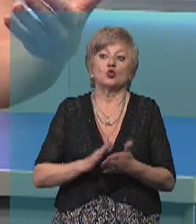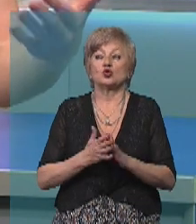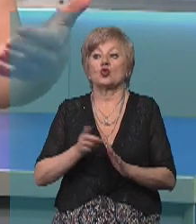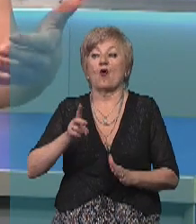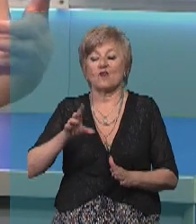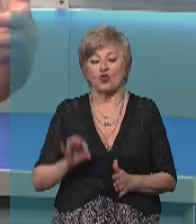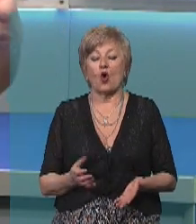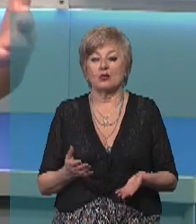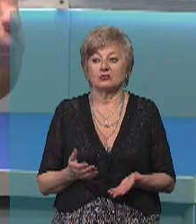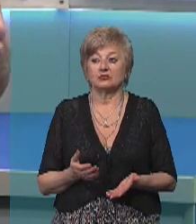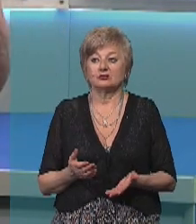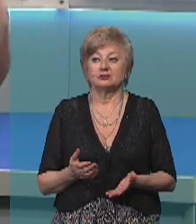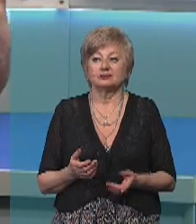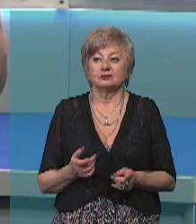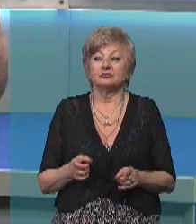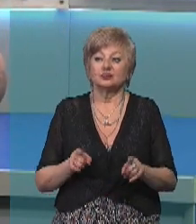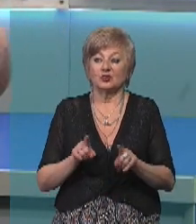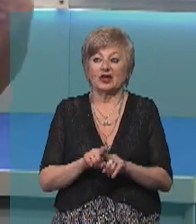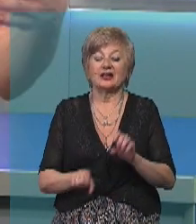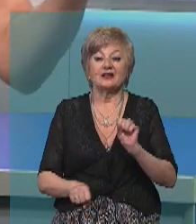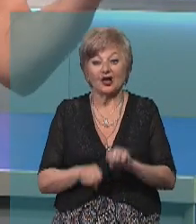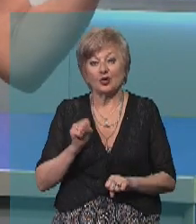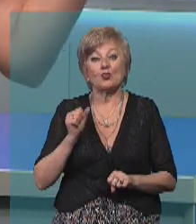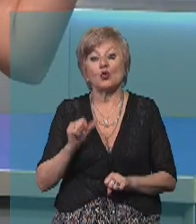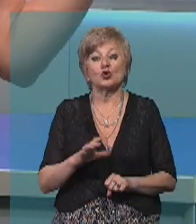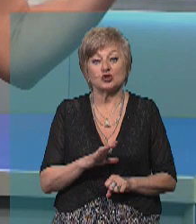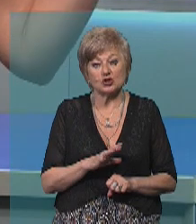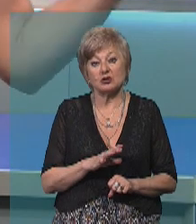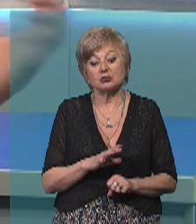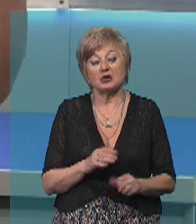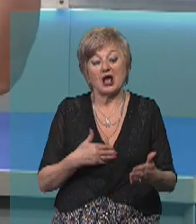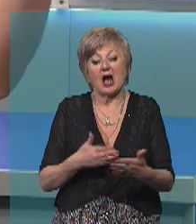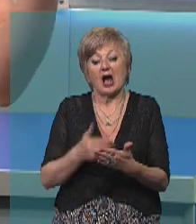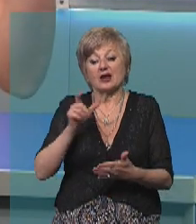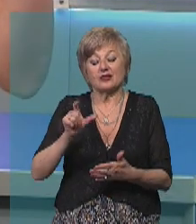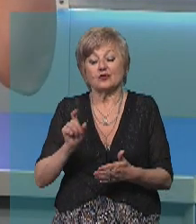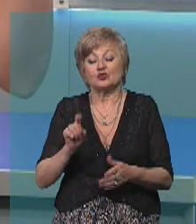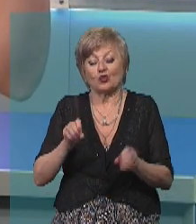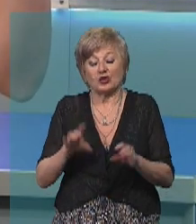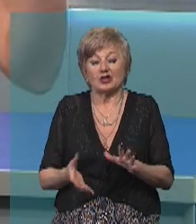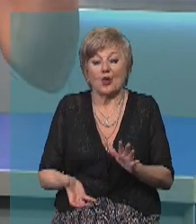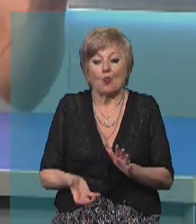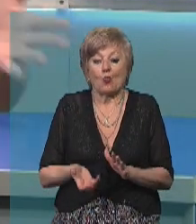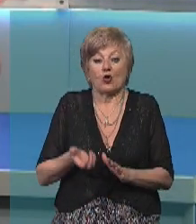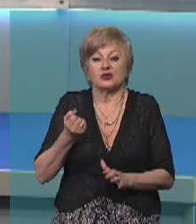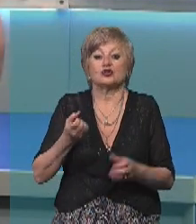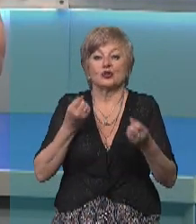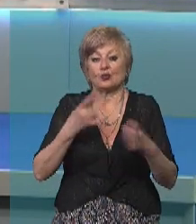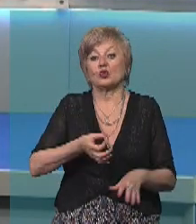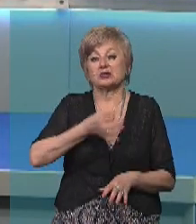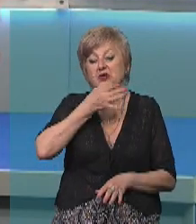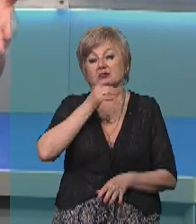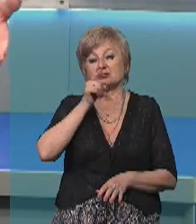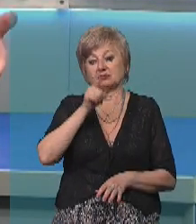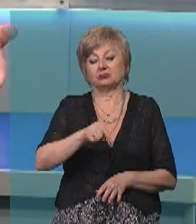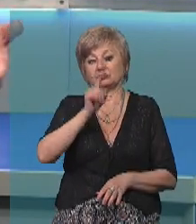це виправдовує таких, ну, такі порушення, можливо, це якісь активісти вирішили підтримати, або їм просто подобається